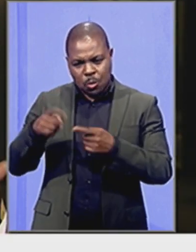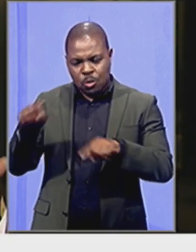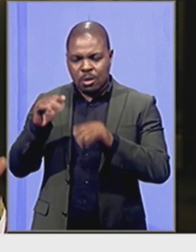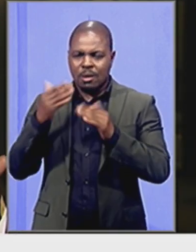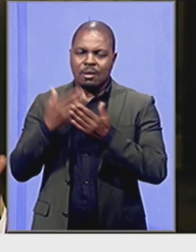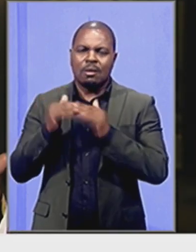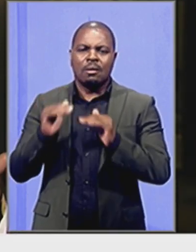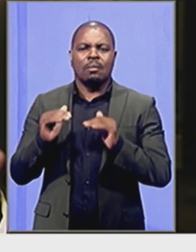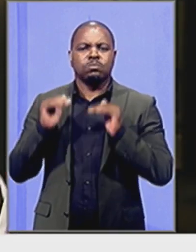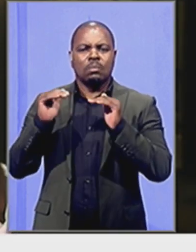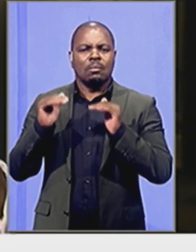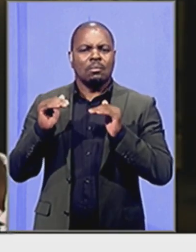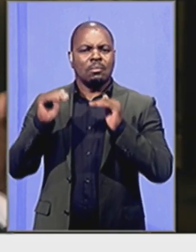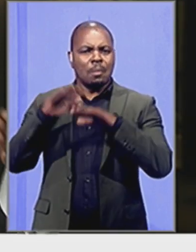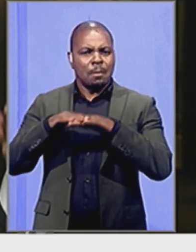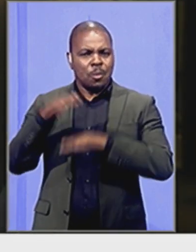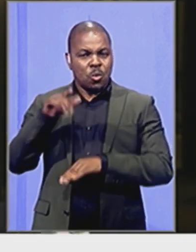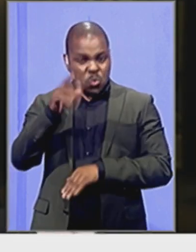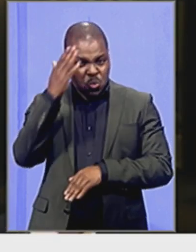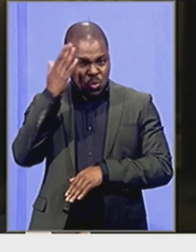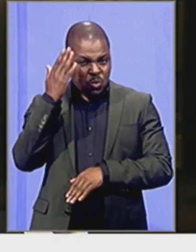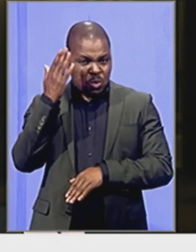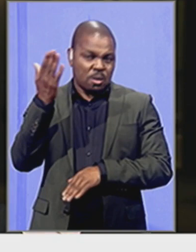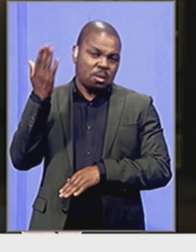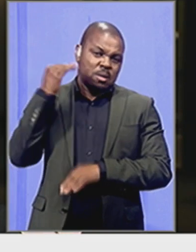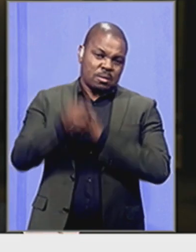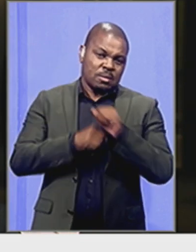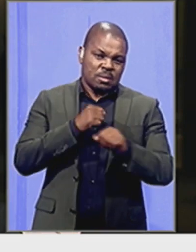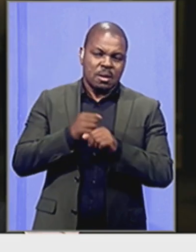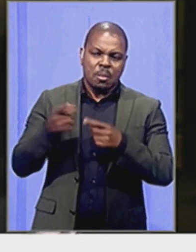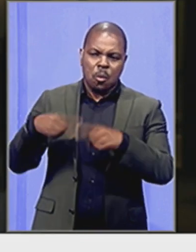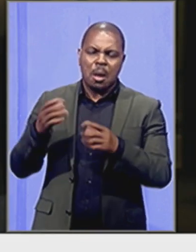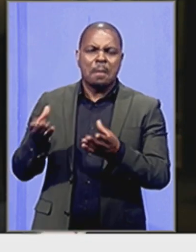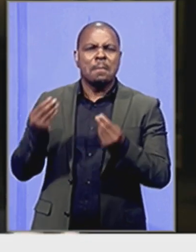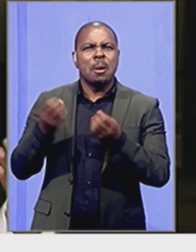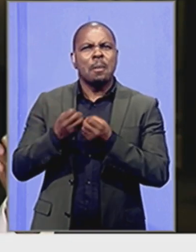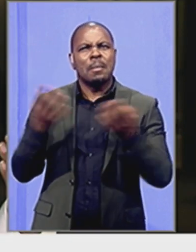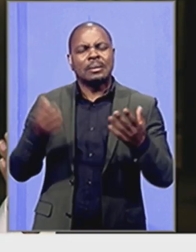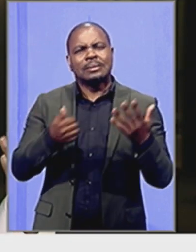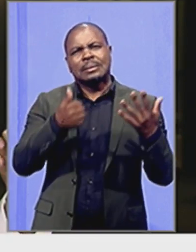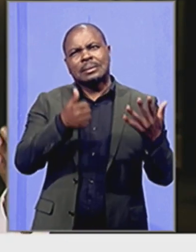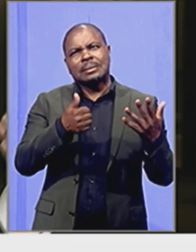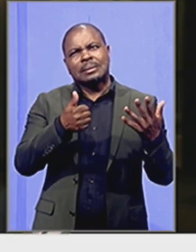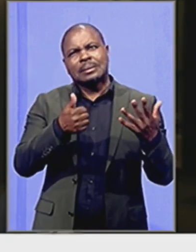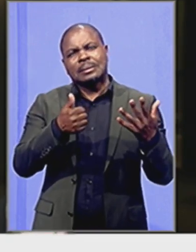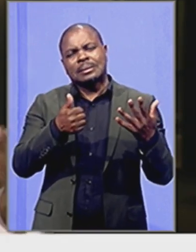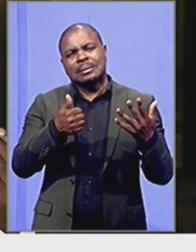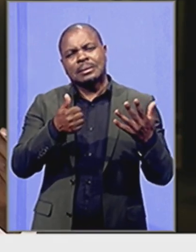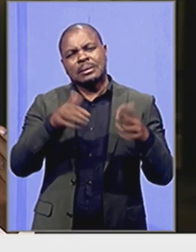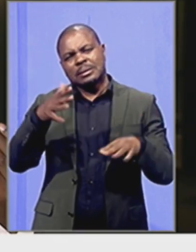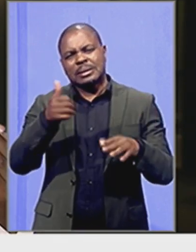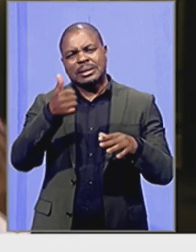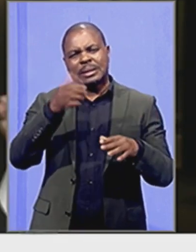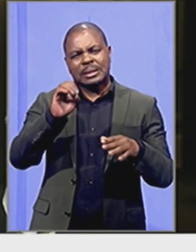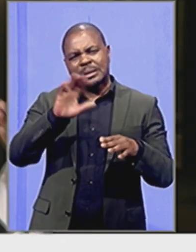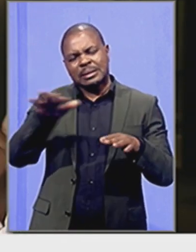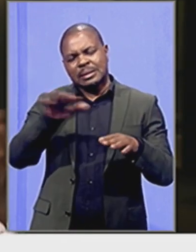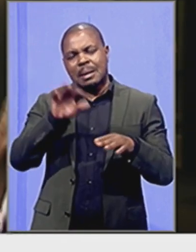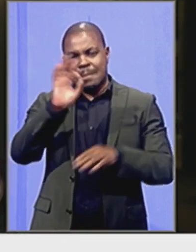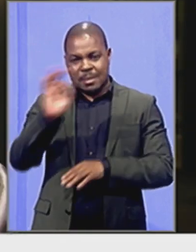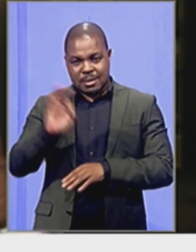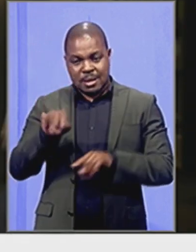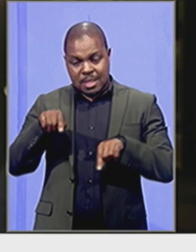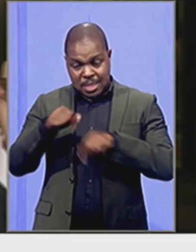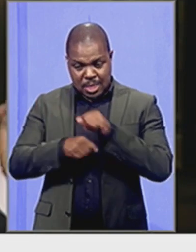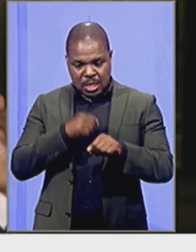pele ka gore ba tswe a ke re a tseba gore ngwago fetileng ne ba kry-ile ne ba le go 60 in the 60% range ngwago kgwege